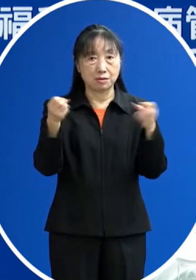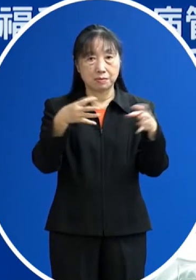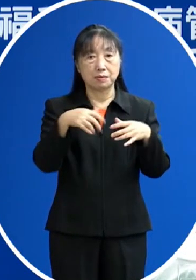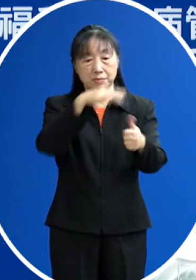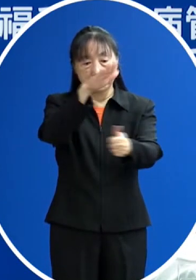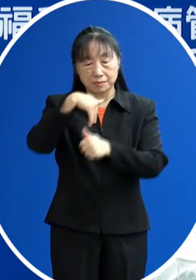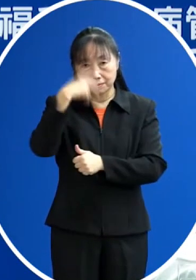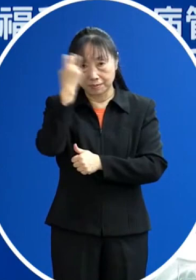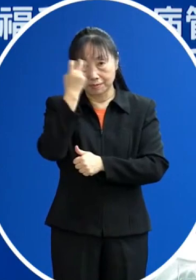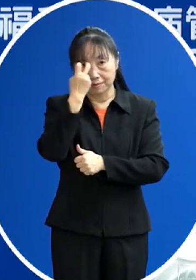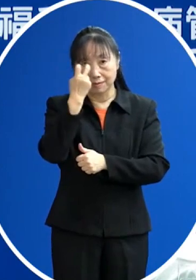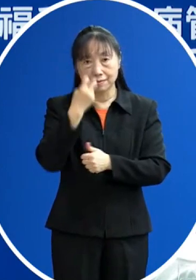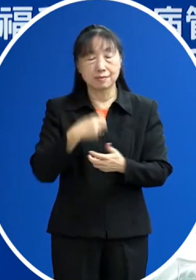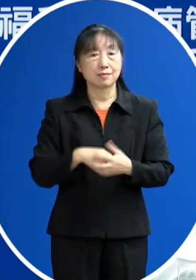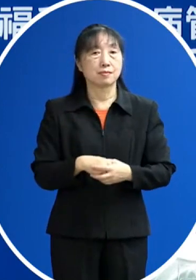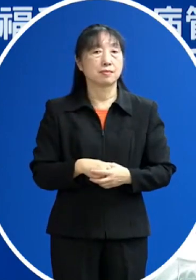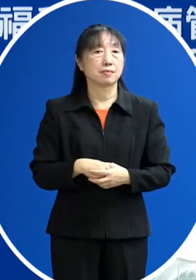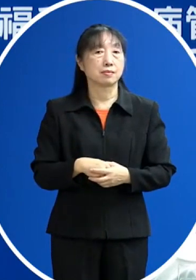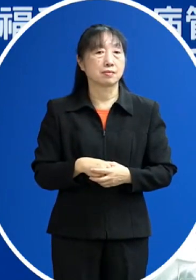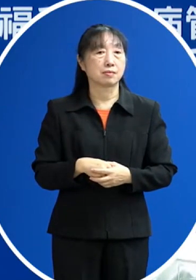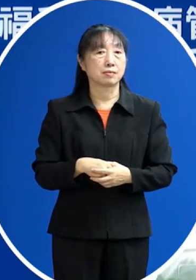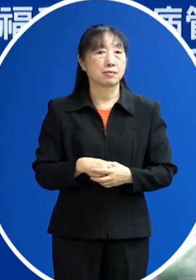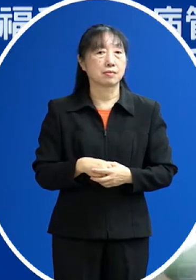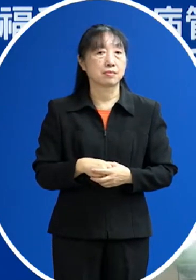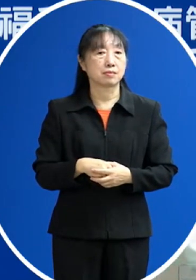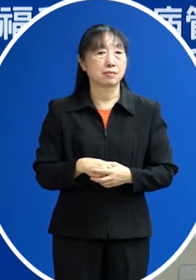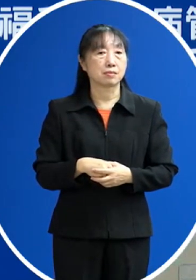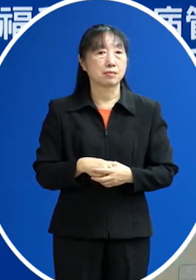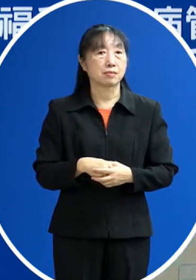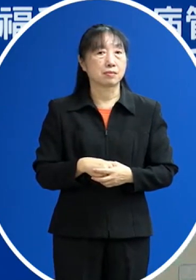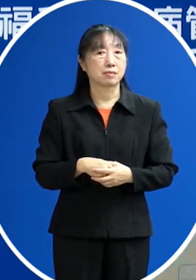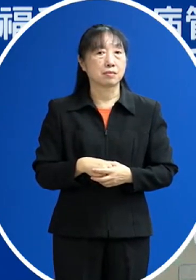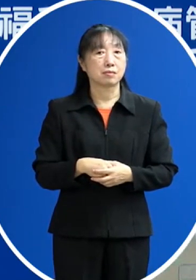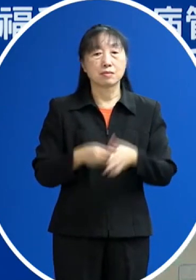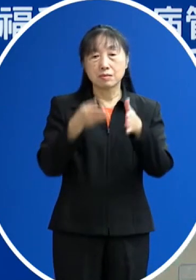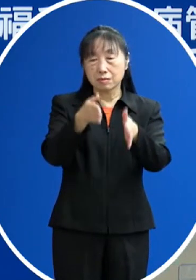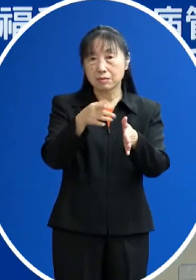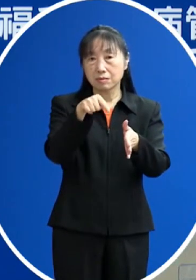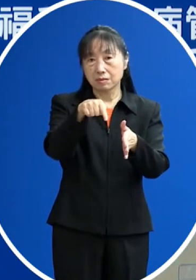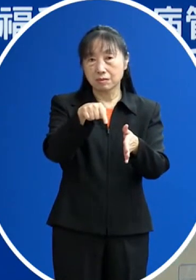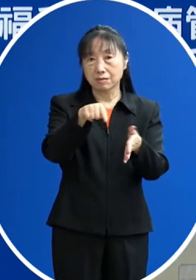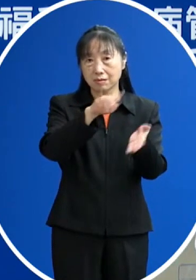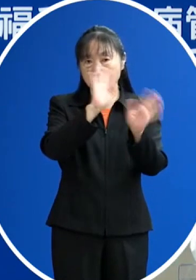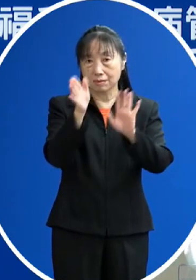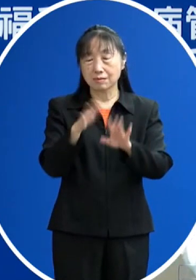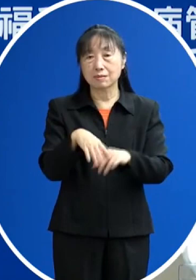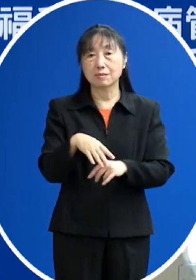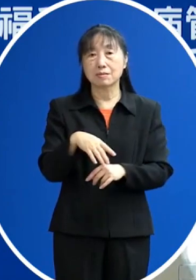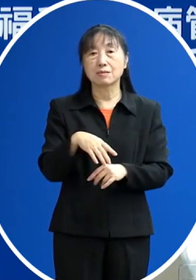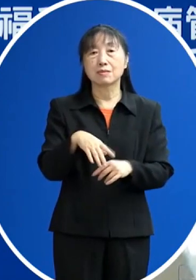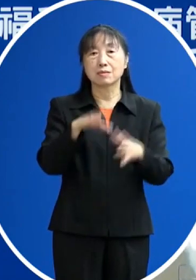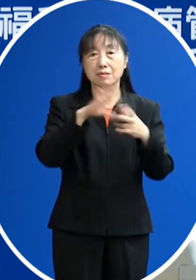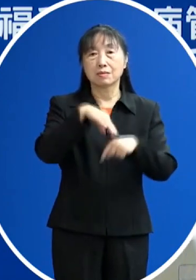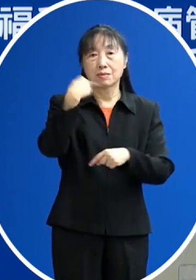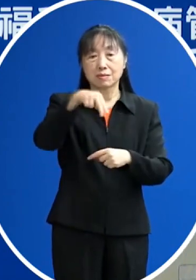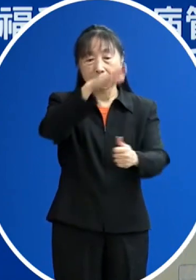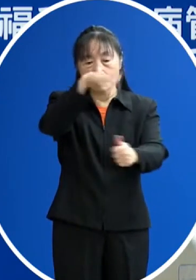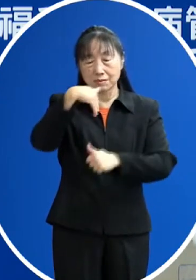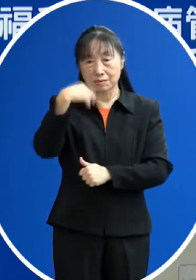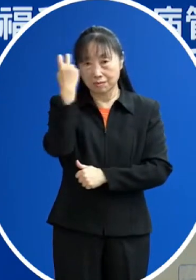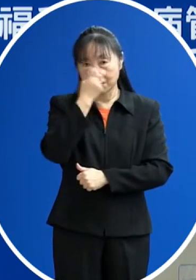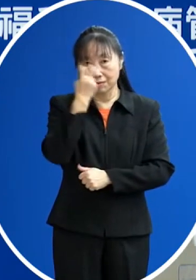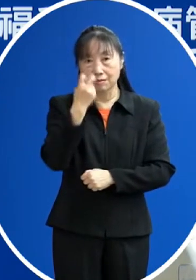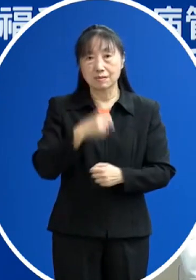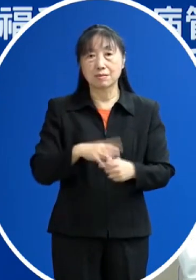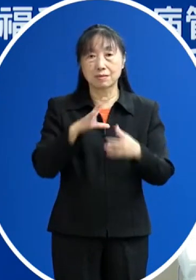然后被哈再有一个症，就是有一个情况，然后再拉出来再采，好，所以这